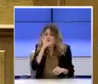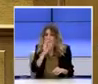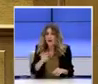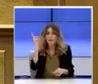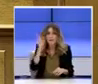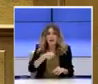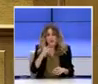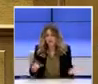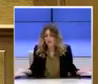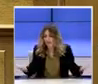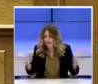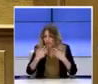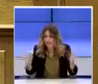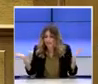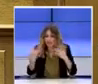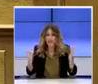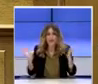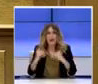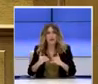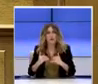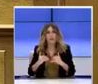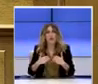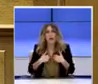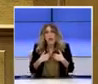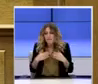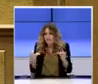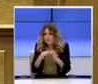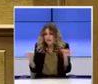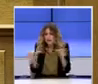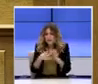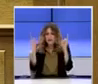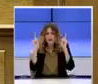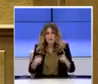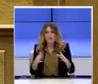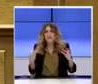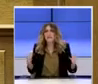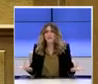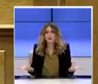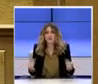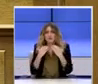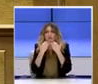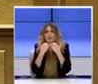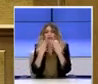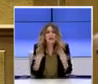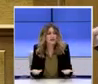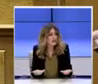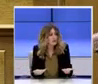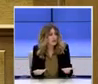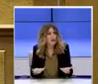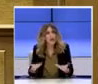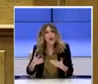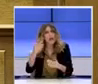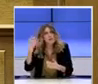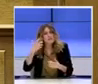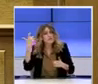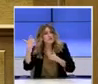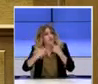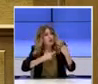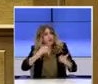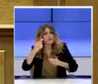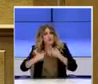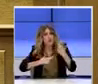και να προτείνουν μέτρα. Και εσείς χωρίς καμία αίσθηση ευθύνης, με ανθρώπινες ζωές να